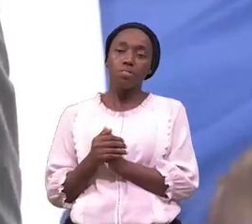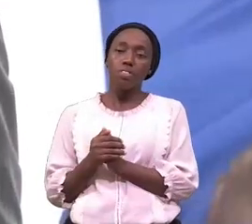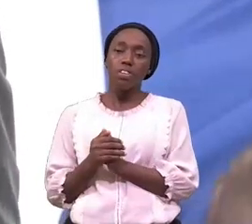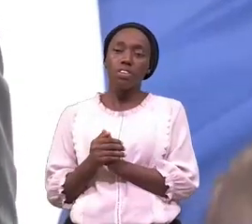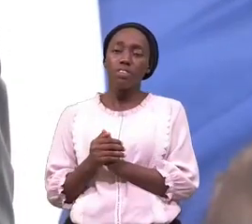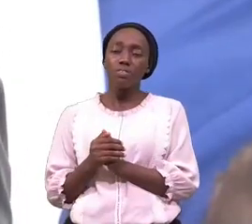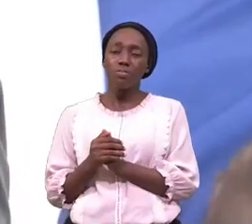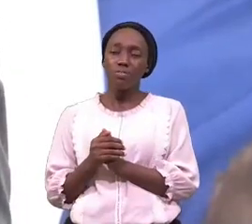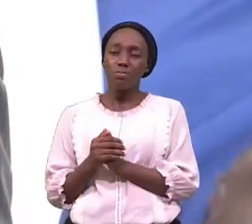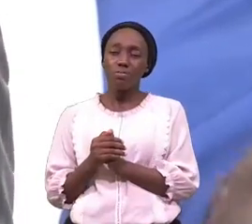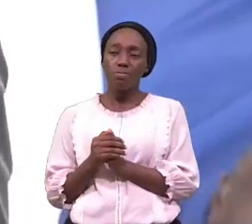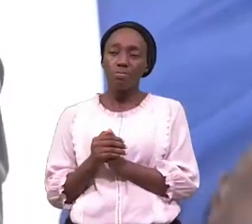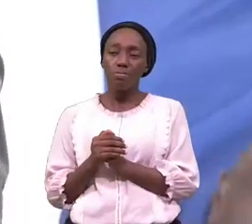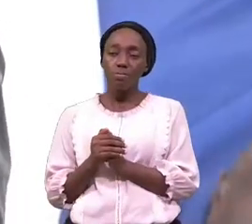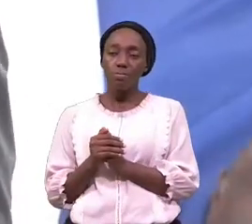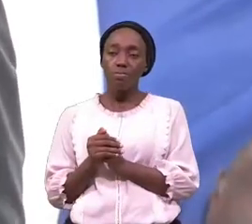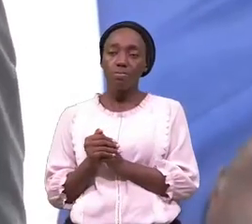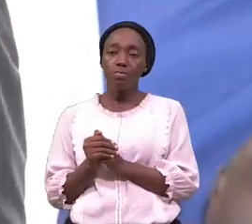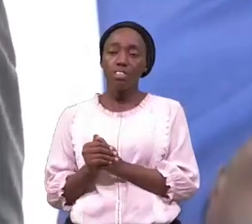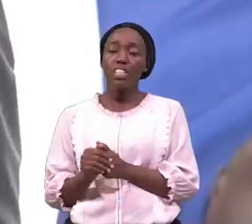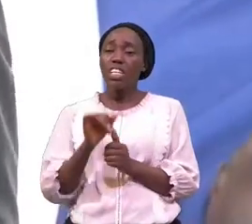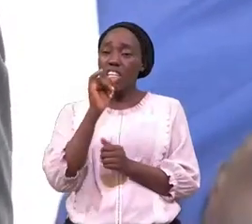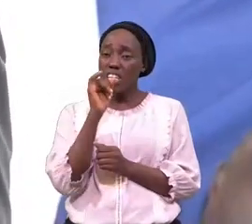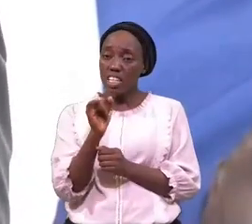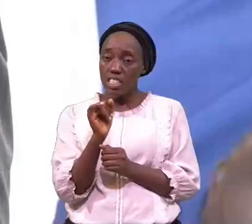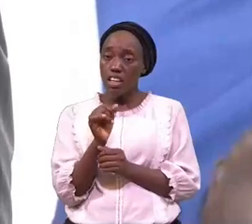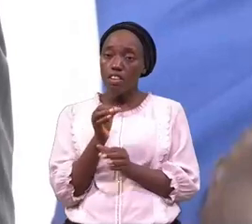Et nous disons, péché de toute forme et de toute face